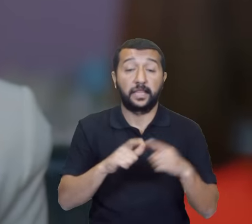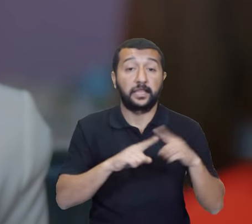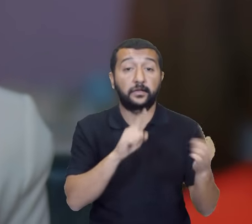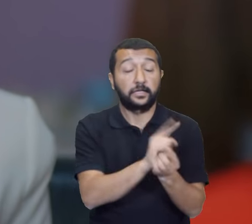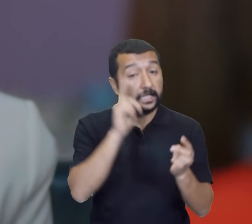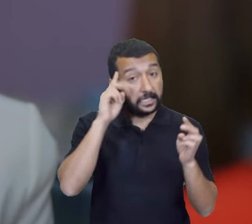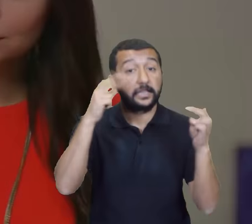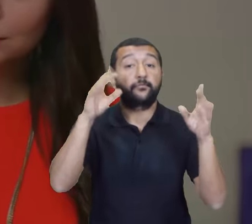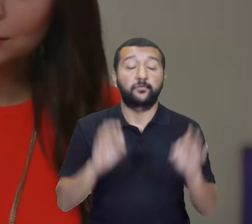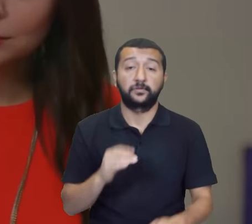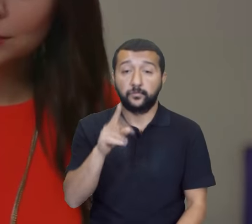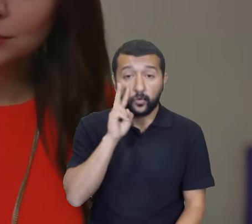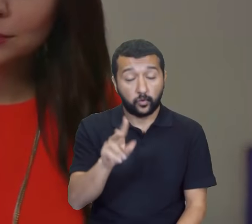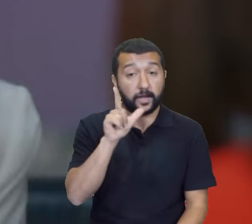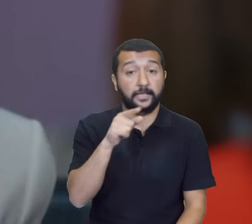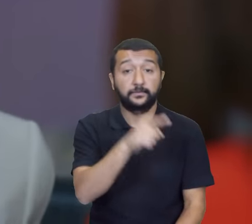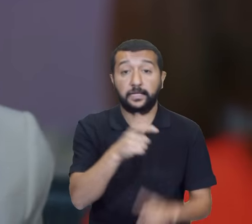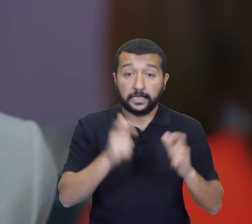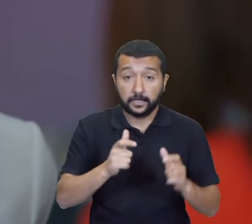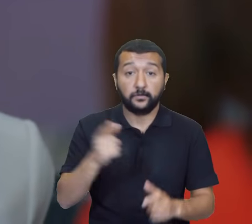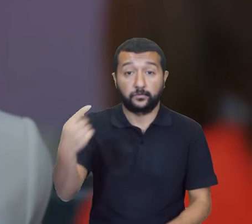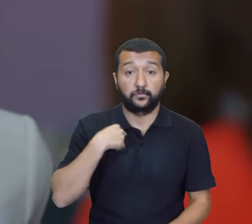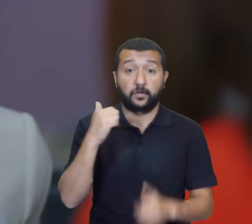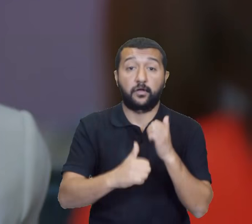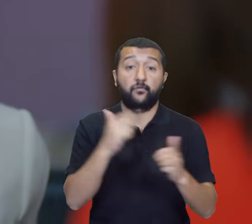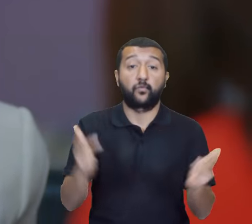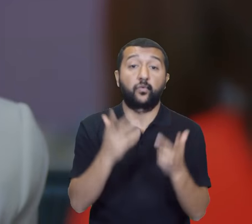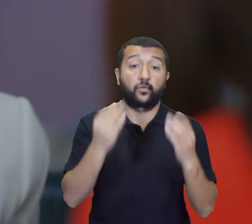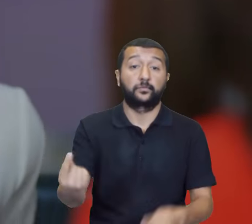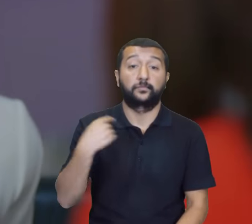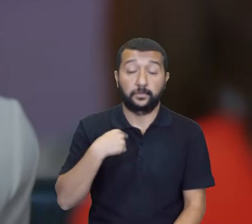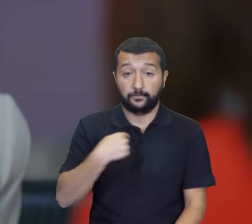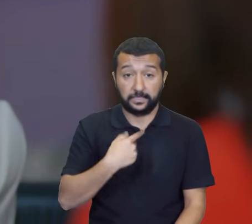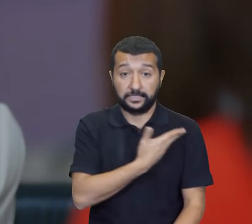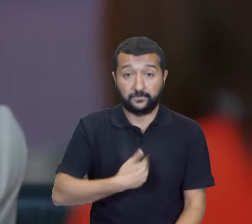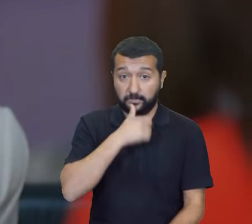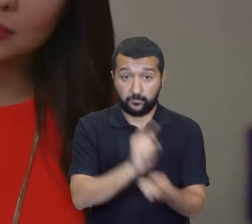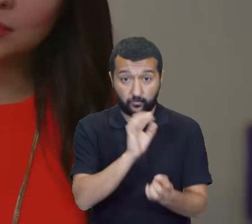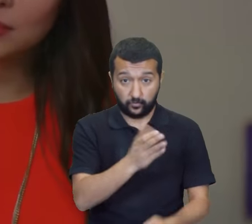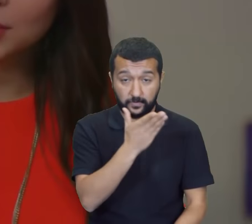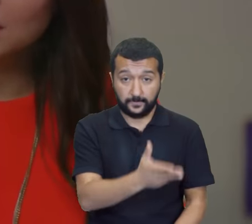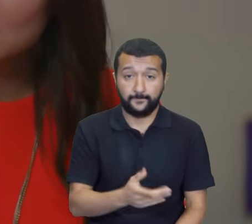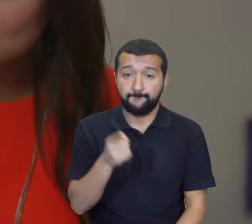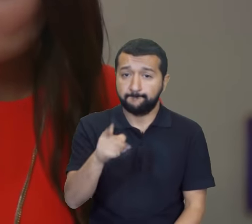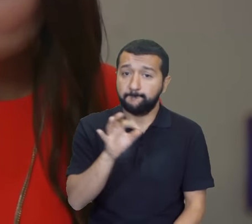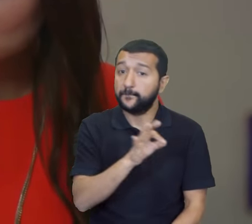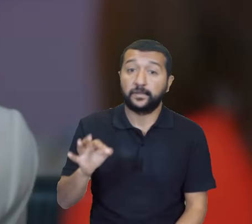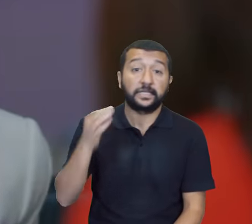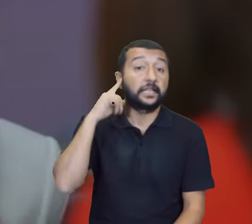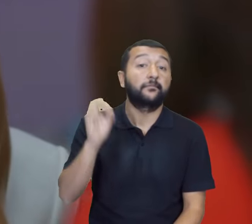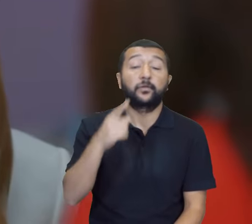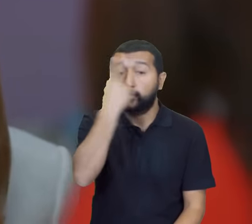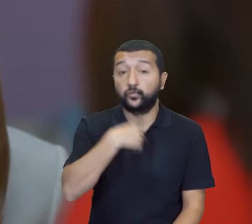Tarık'ı tanıyamıyorum artık. Görmen lazımdı. Neredeyse üstüme saldıracaktı benim. Benim sevdiğim adam bu mu? Peki hiç mi